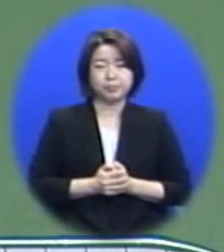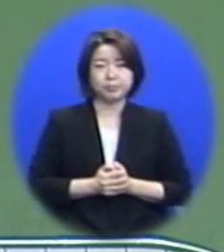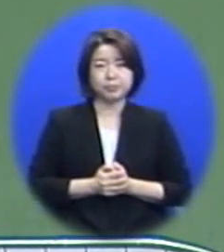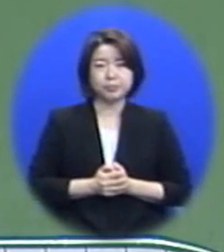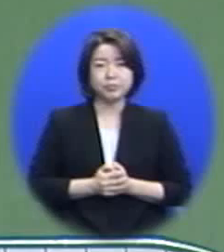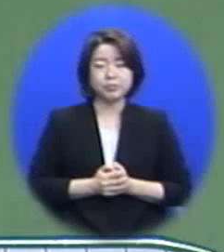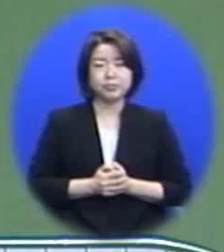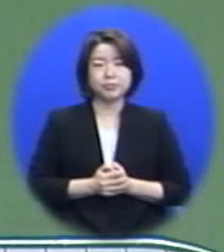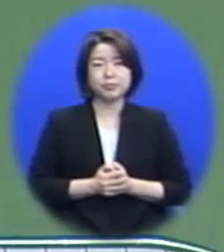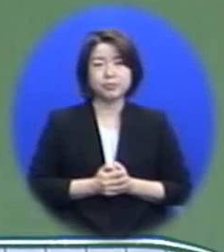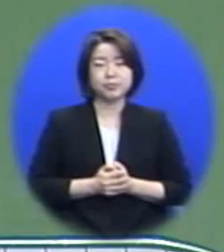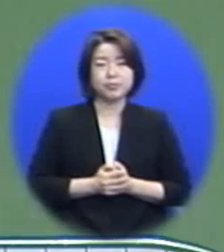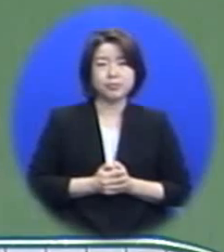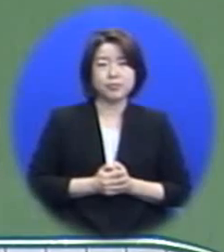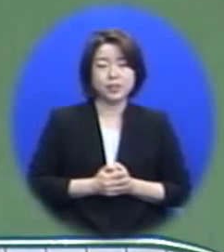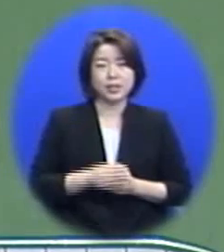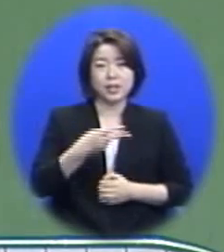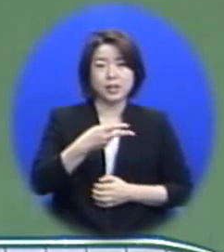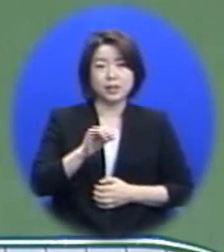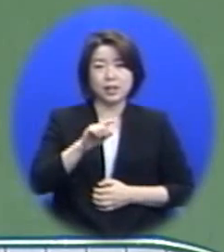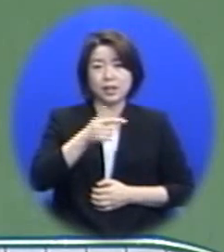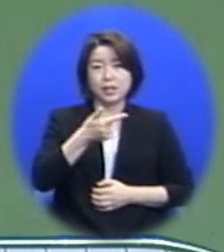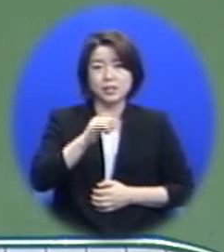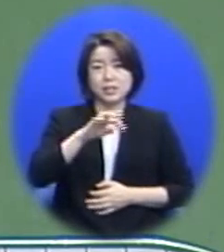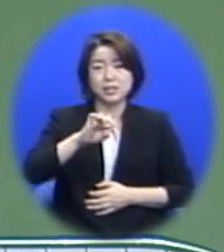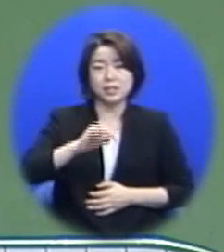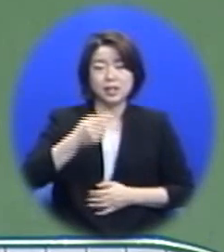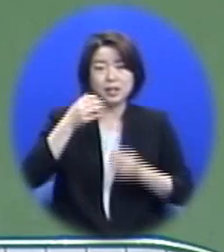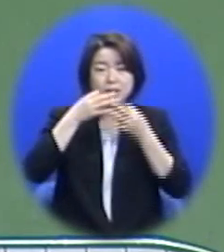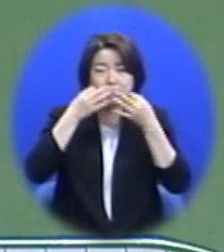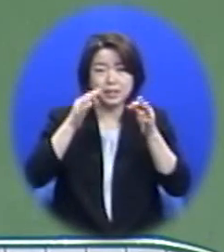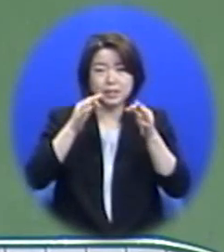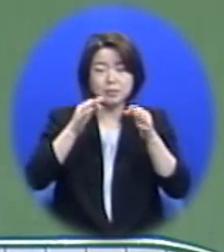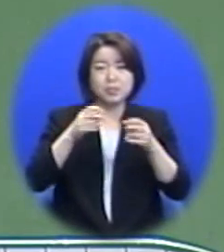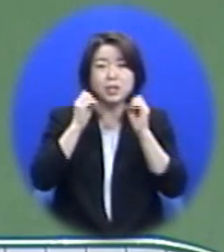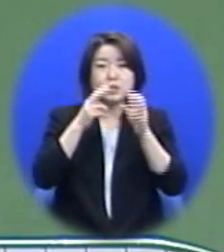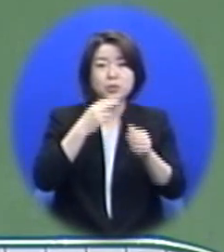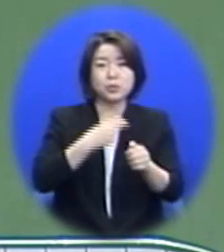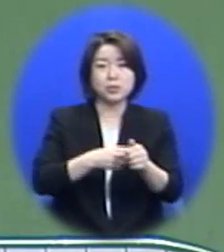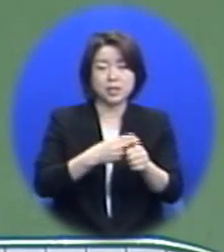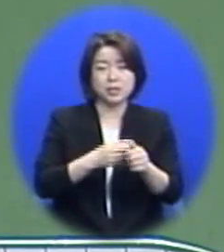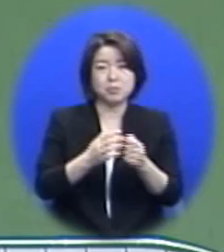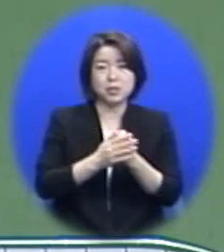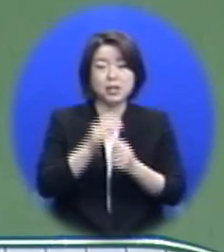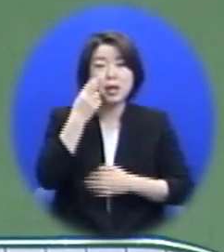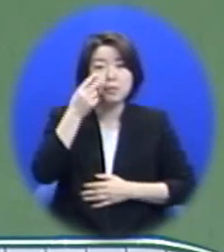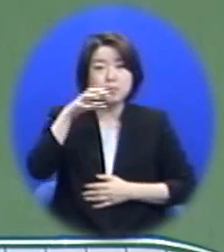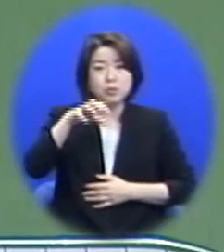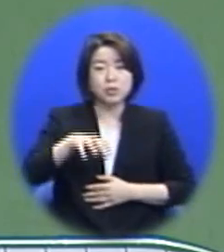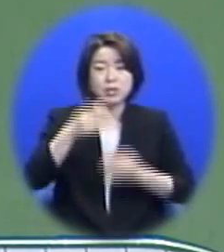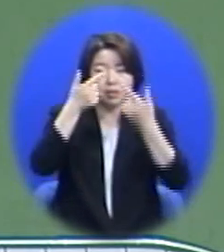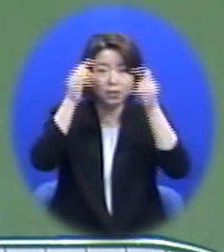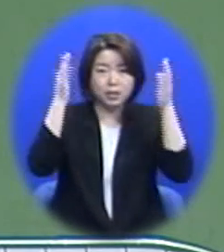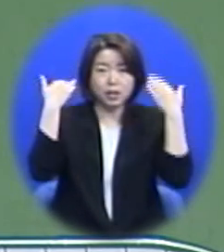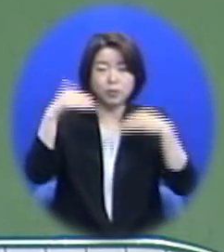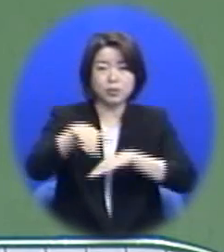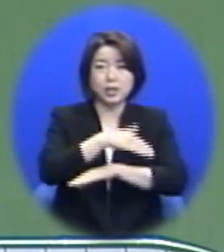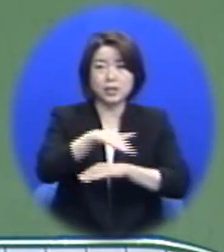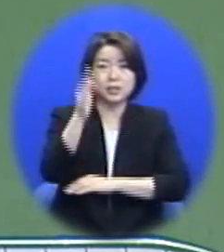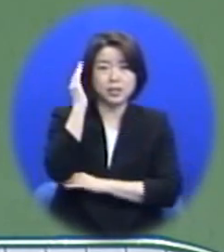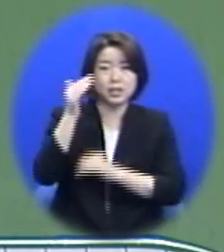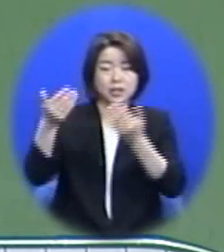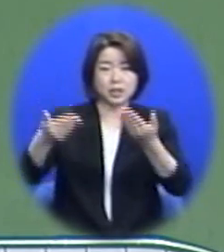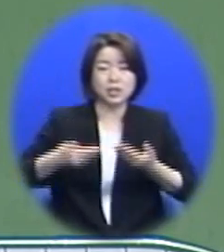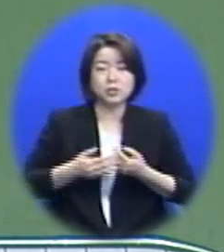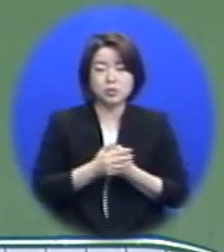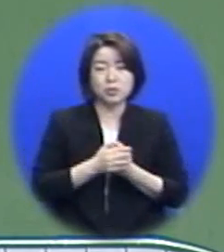않습니다 다니엘김 선교사님이 미국에서 신대원 다닐 때 이야기를 하셨습니다 어느 날 새벽 1시에 어느